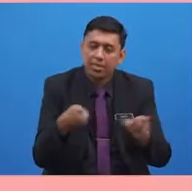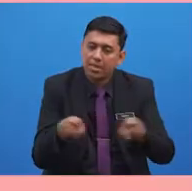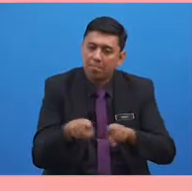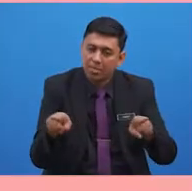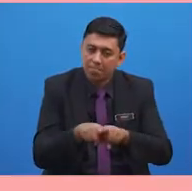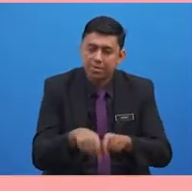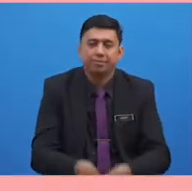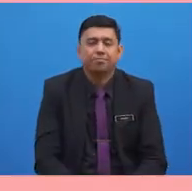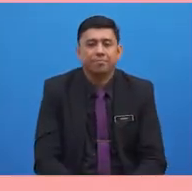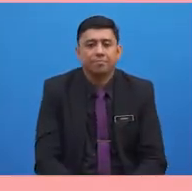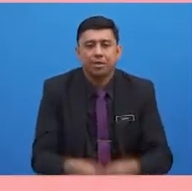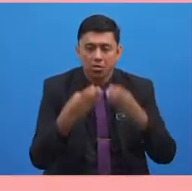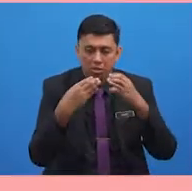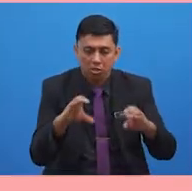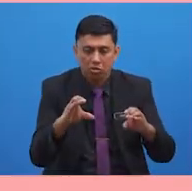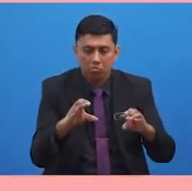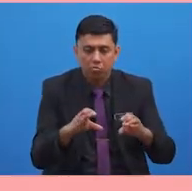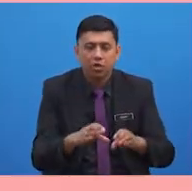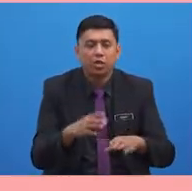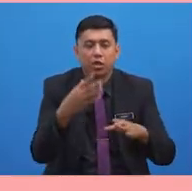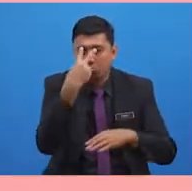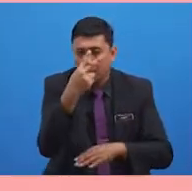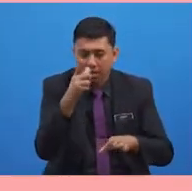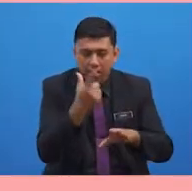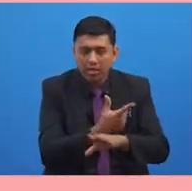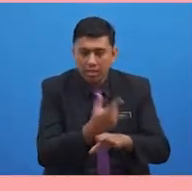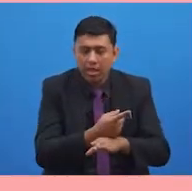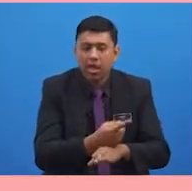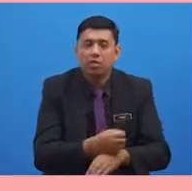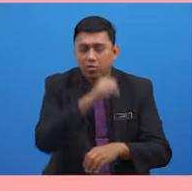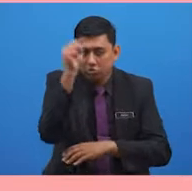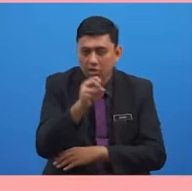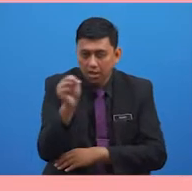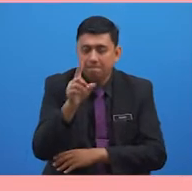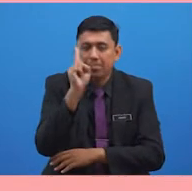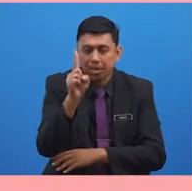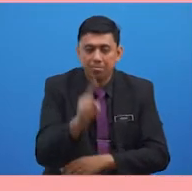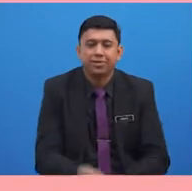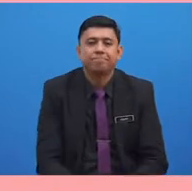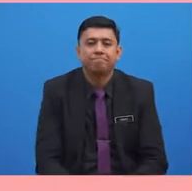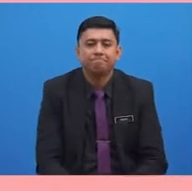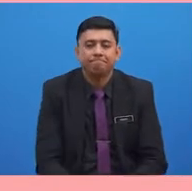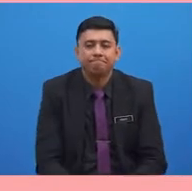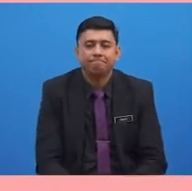bersama-sama. Cuba lihat soalan yang pertama. Soalan ini berbunyi,